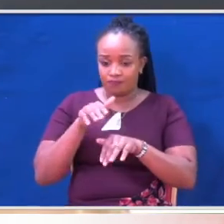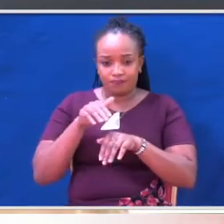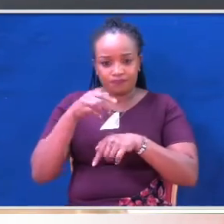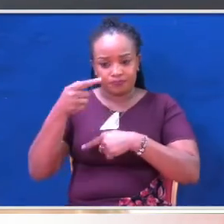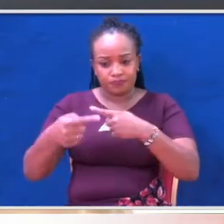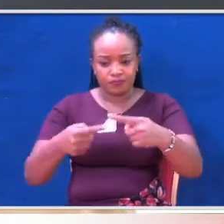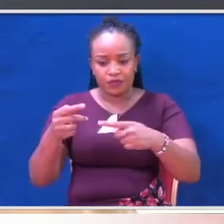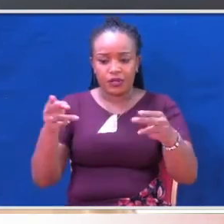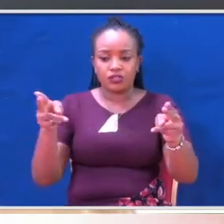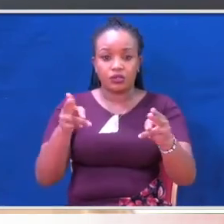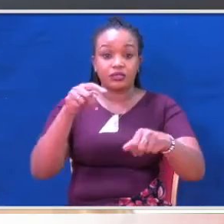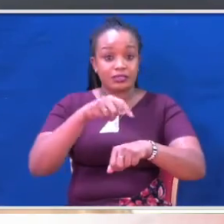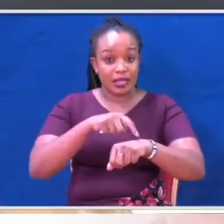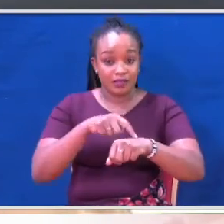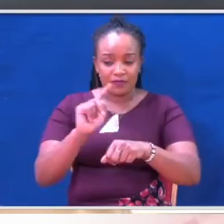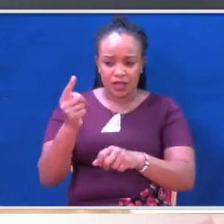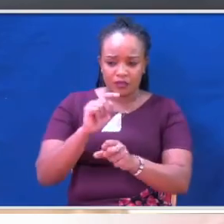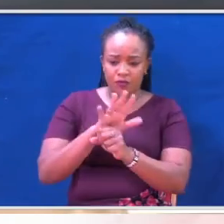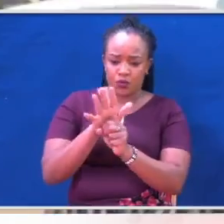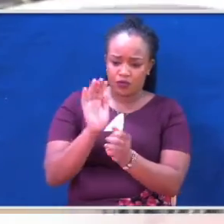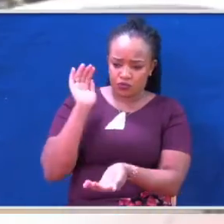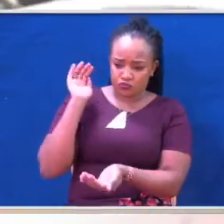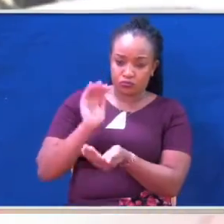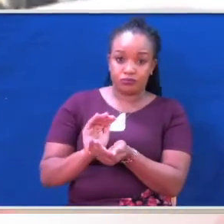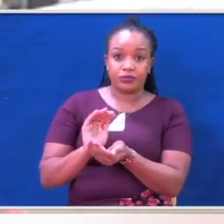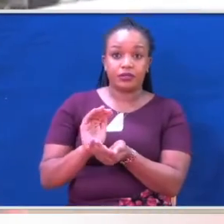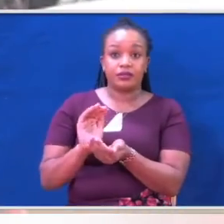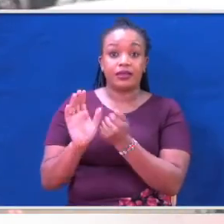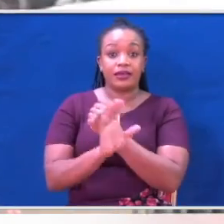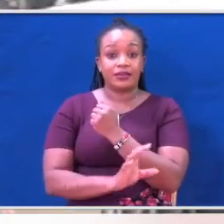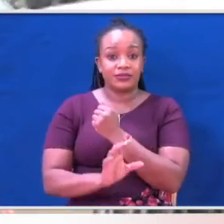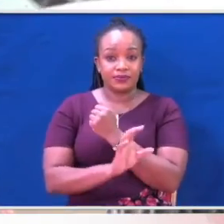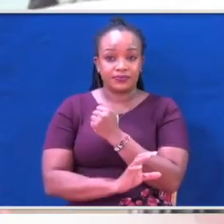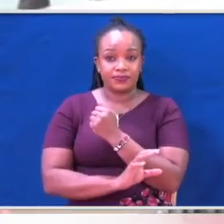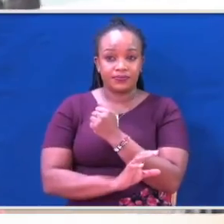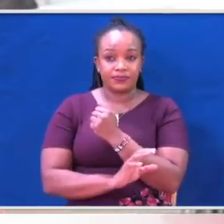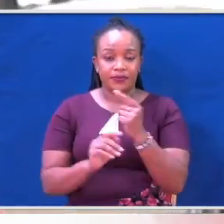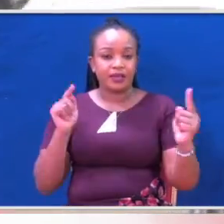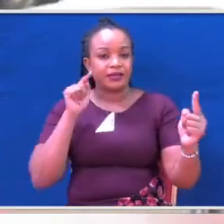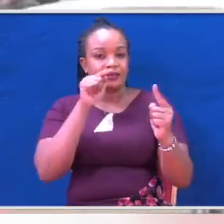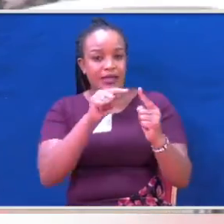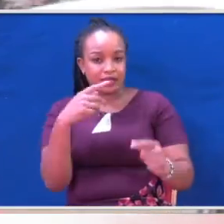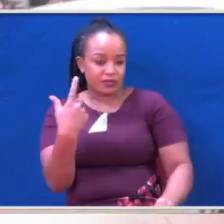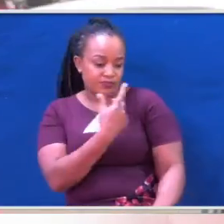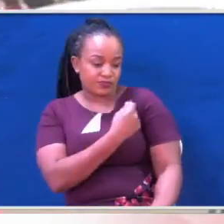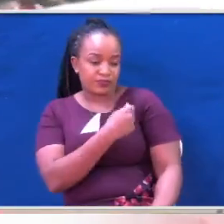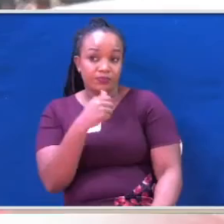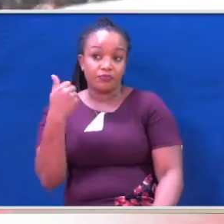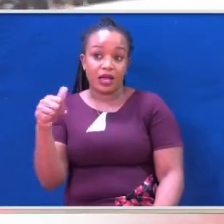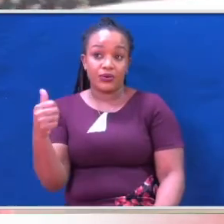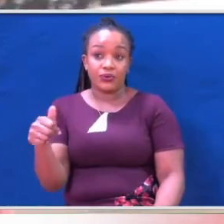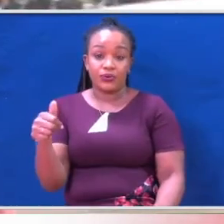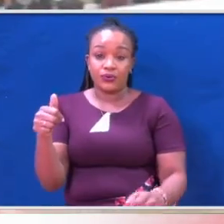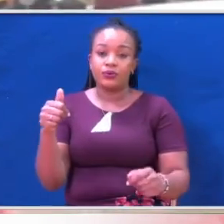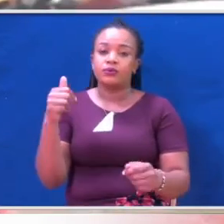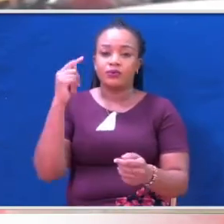tuone kwamba huu ugonjwa umerudi chini. Ili hali ya ujefikile ile target ya vaccination, naona kwamba hapo kuna shida kidogo. Kwa